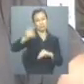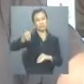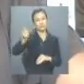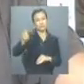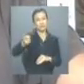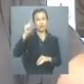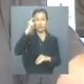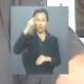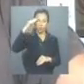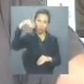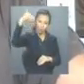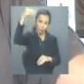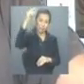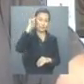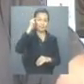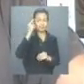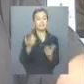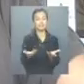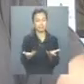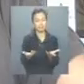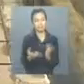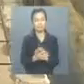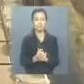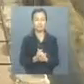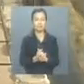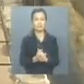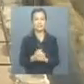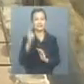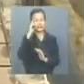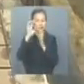ถ้าแจ้งไหลมาเรื่อยๆนะคงจะลำบาก